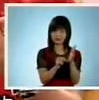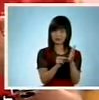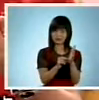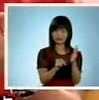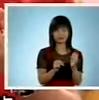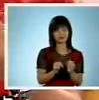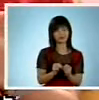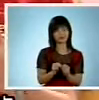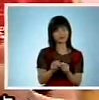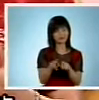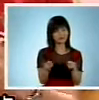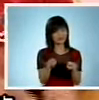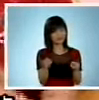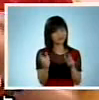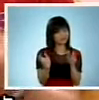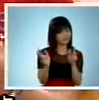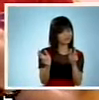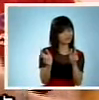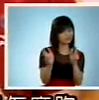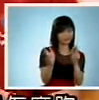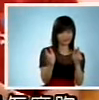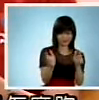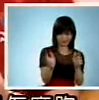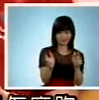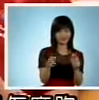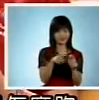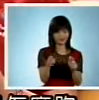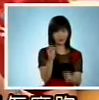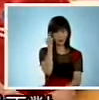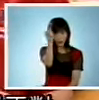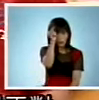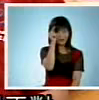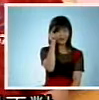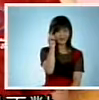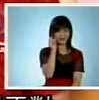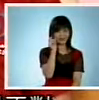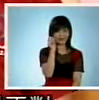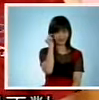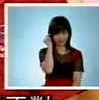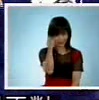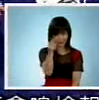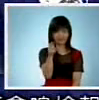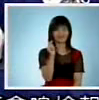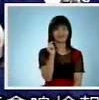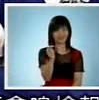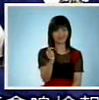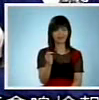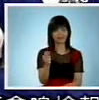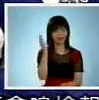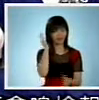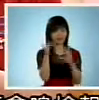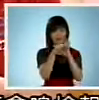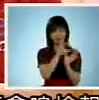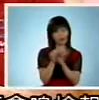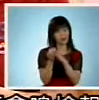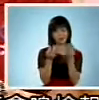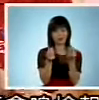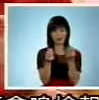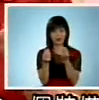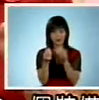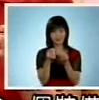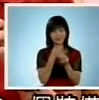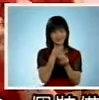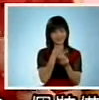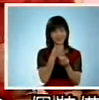的一般跑步吧，哈，大家记得都是怎么跑，鸣枪起跑， 对 不对？我们听障奥运就不会鸣枪起